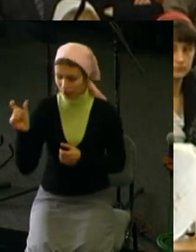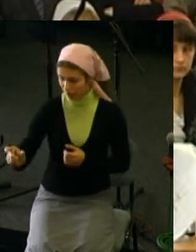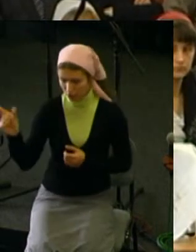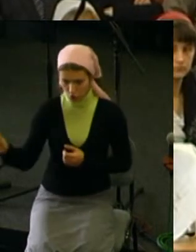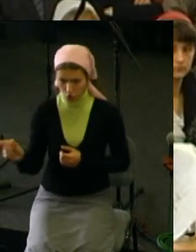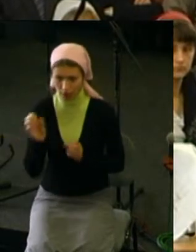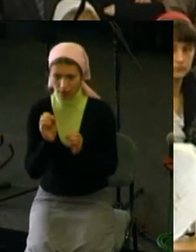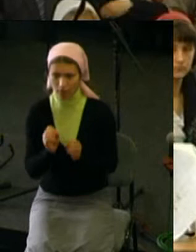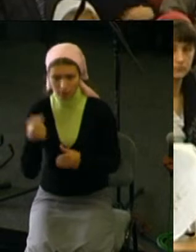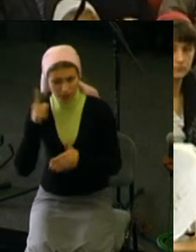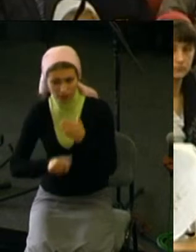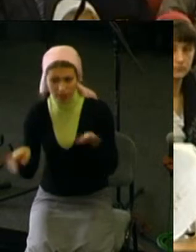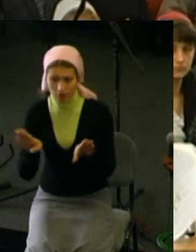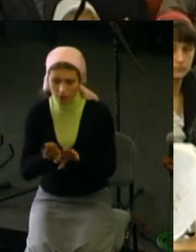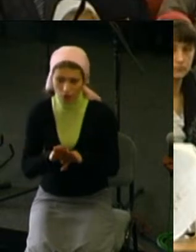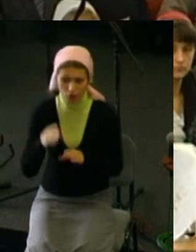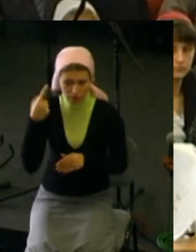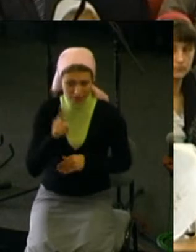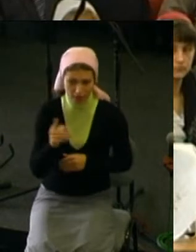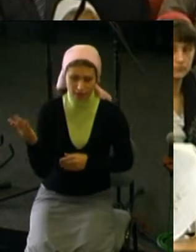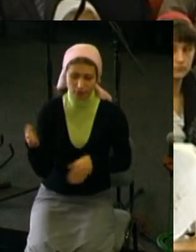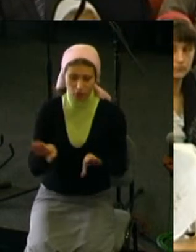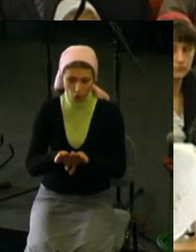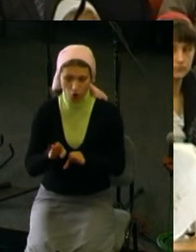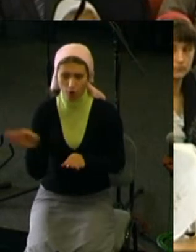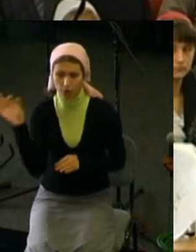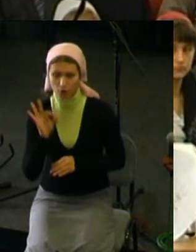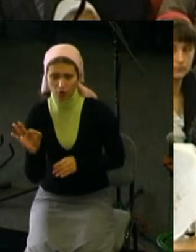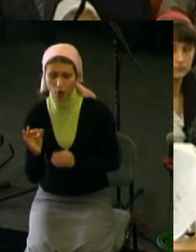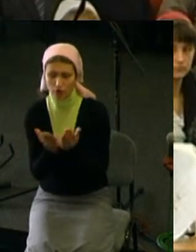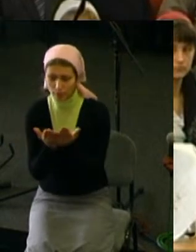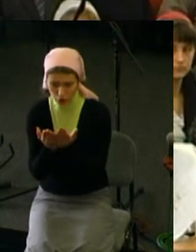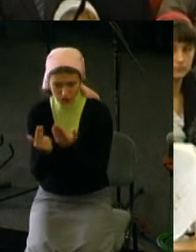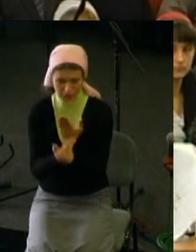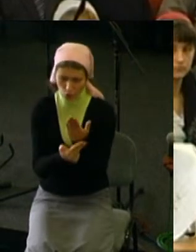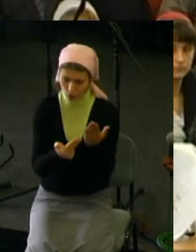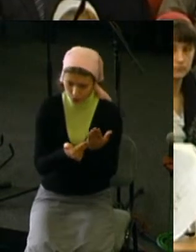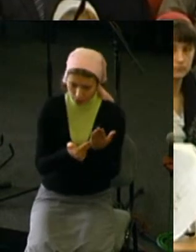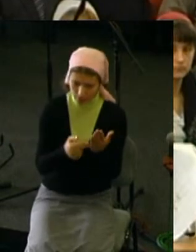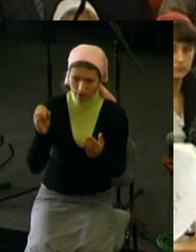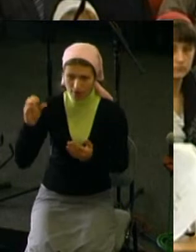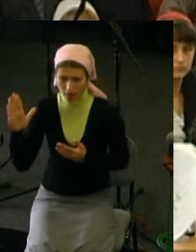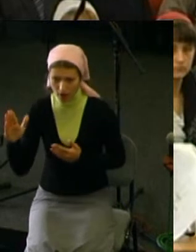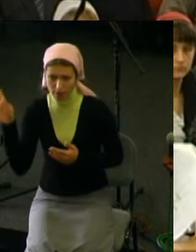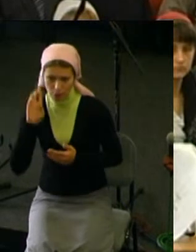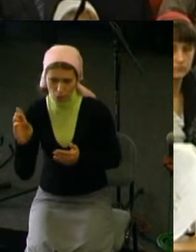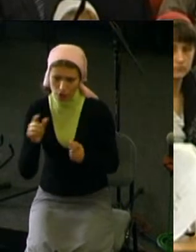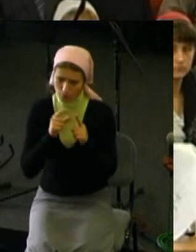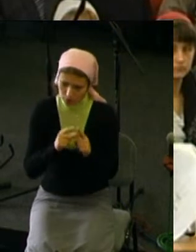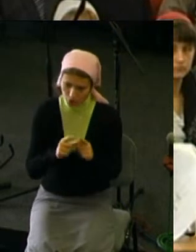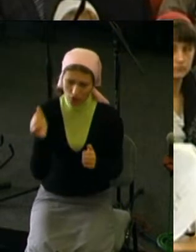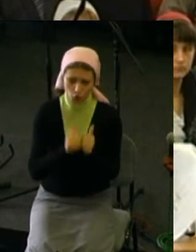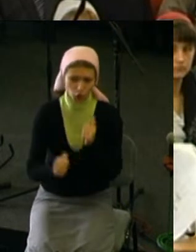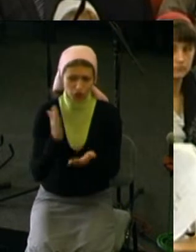яку вірить такого або здають такого як про якого вони почитали в Біблії в Євангелії Божому